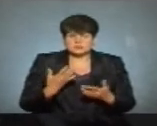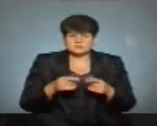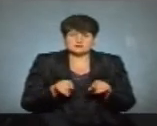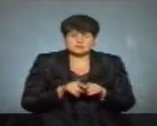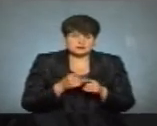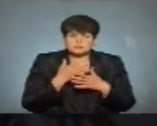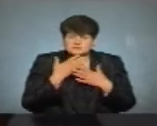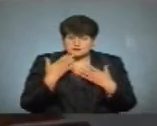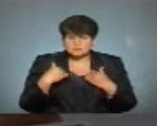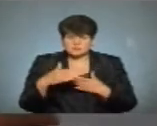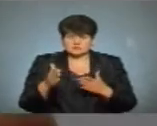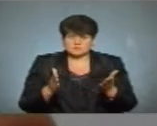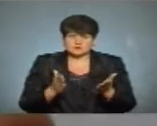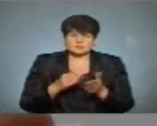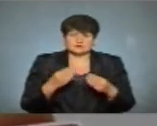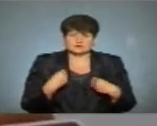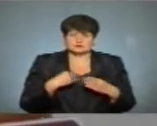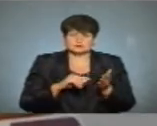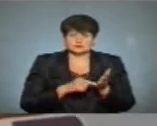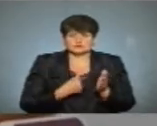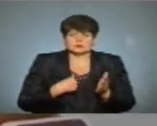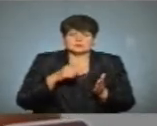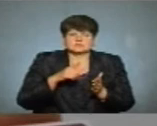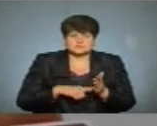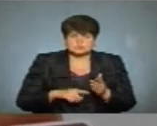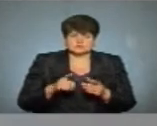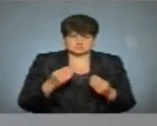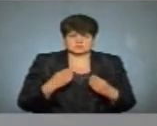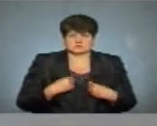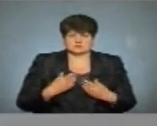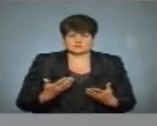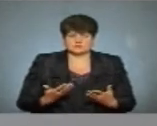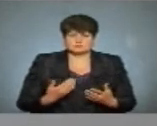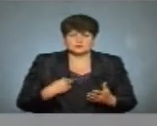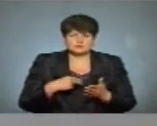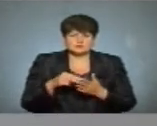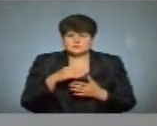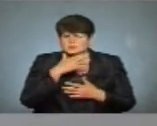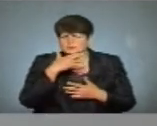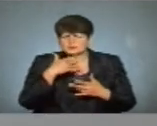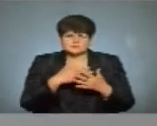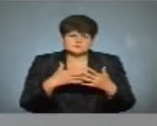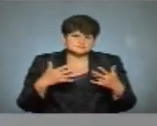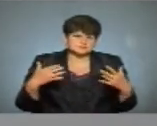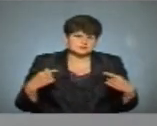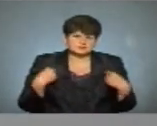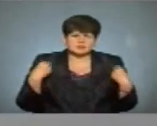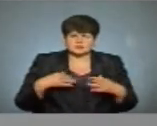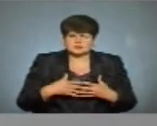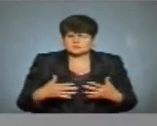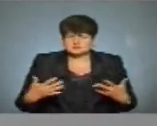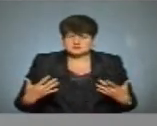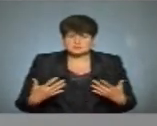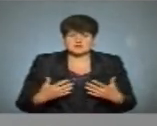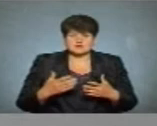немає бейбі-бокса і є ця довідка, я надіюся все-таки, що мені його видадуть. І ми накопили багато всяких бодіків, речей і, скажімо